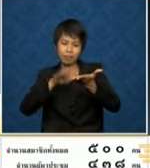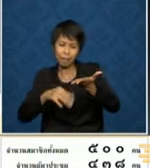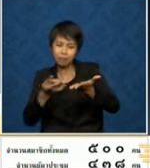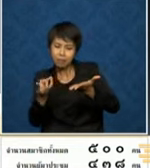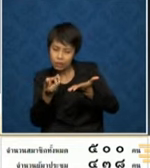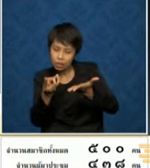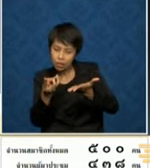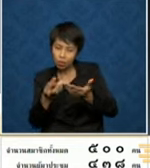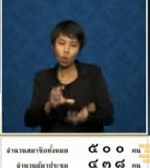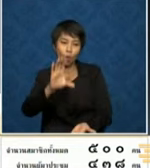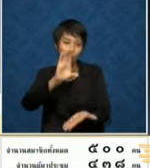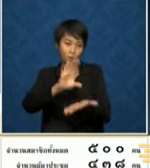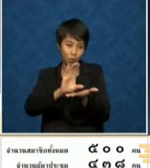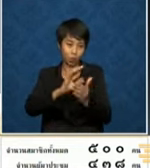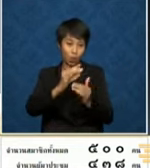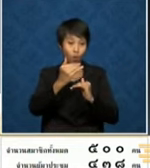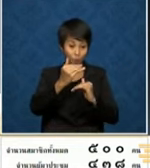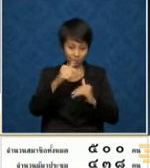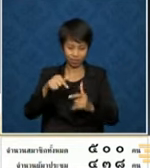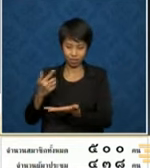ประธานครับขอสไลด์ที่6ด้วยครับ